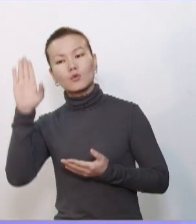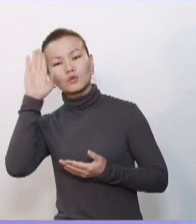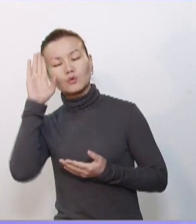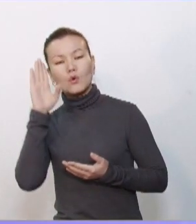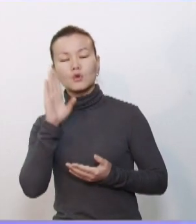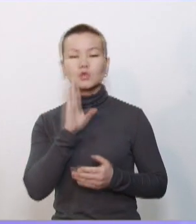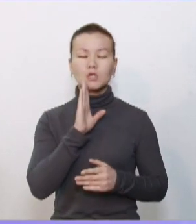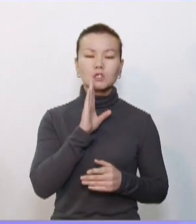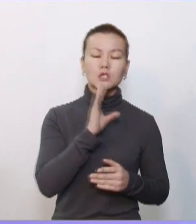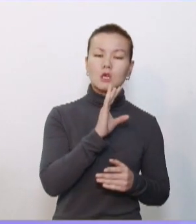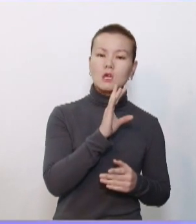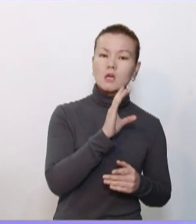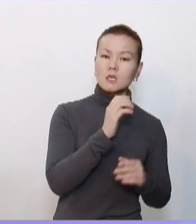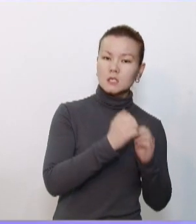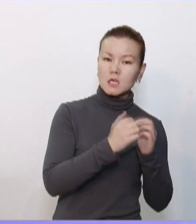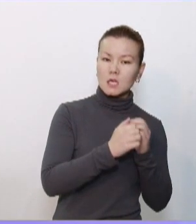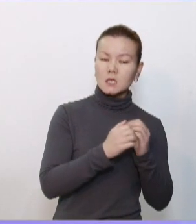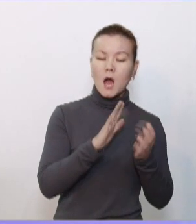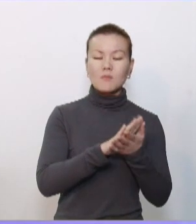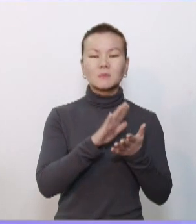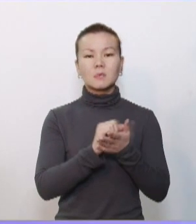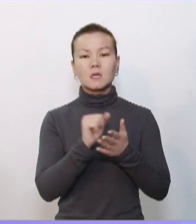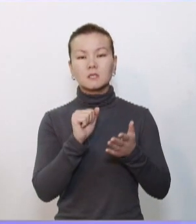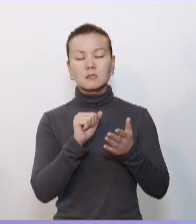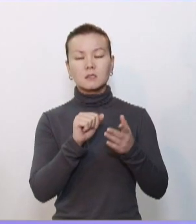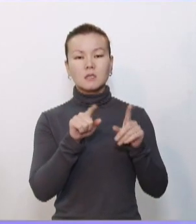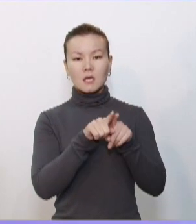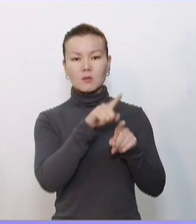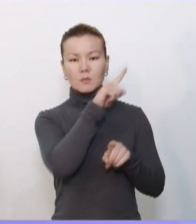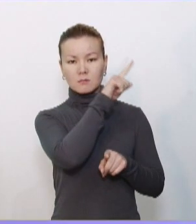род обозначаются такими буквами: